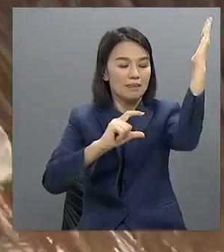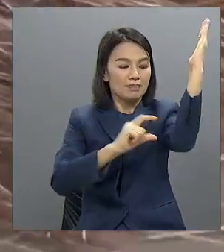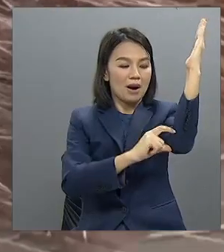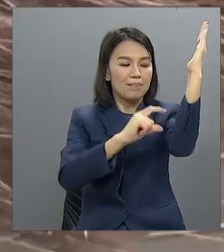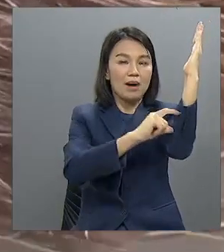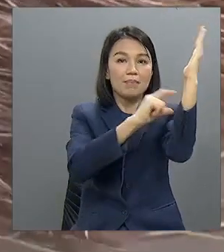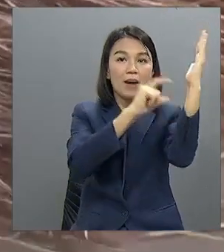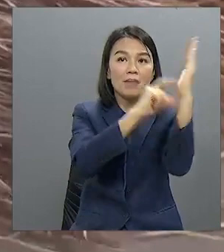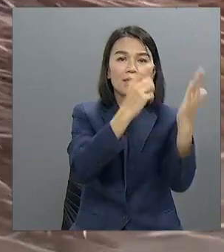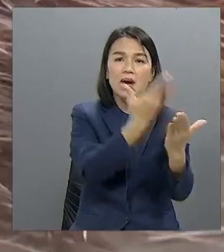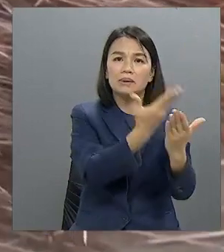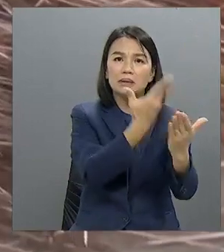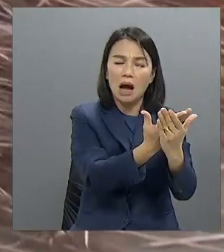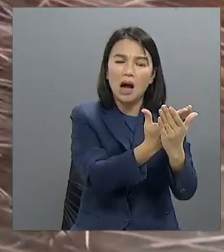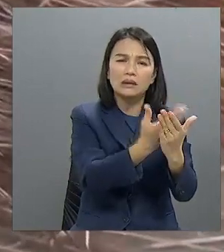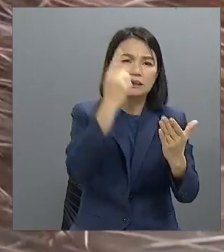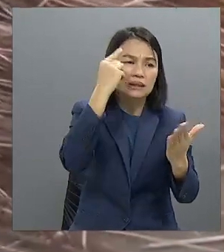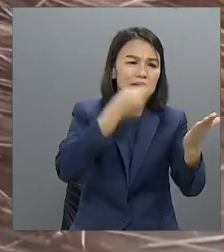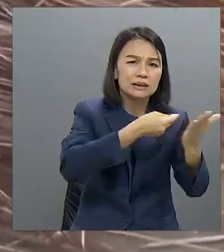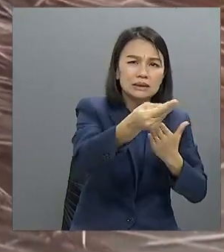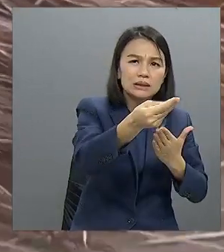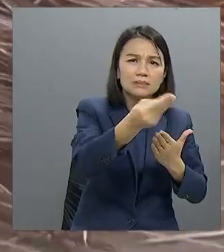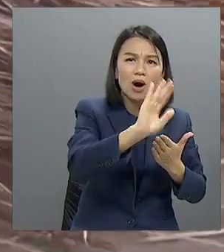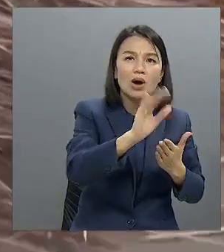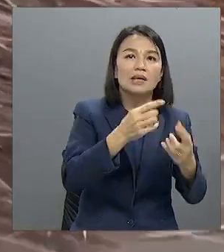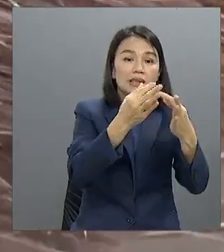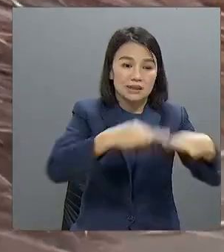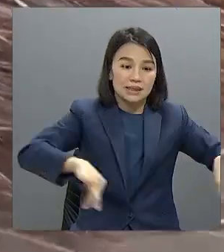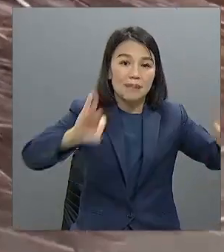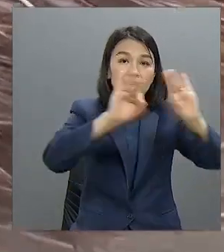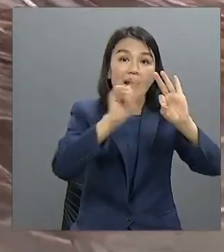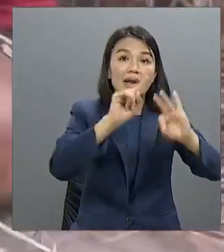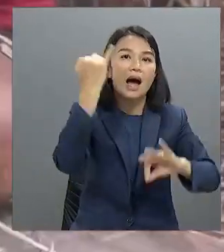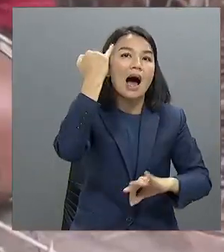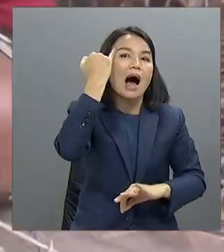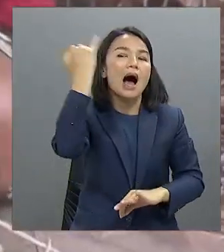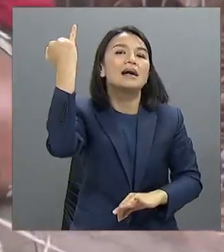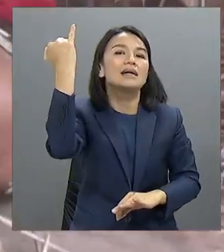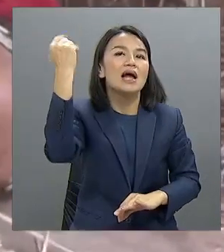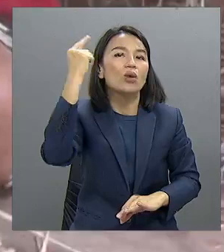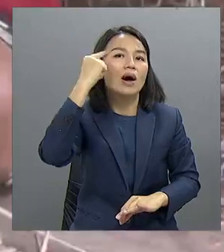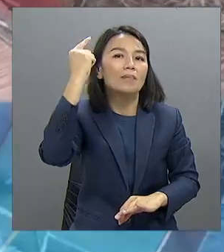าแต่ที่น่าสนใจเนี่ยต้นทุนจริงๆคือไอเดียความคิดสร้างสรรค์แล้วก็ทัก